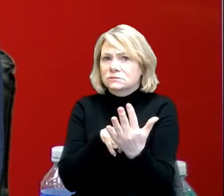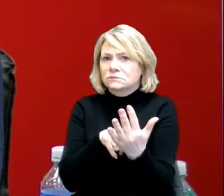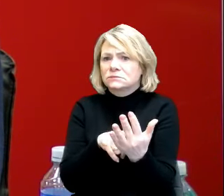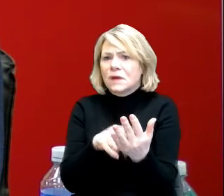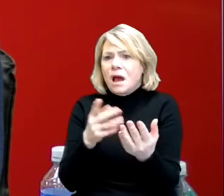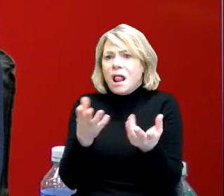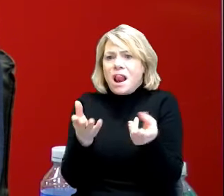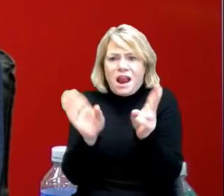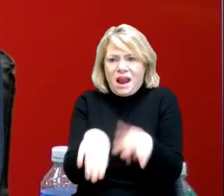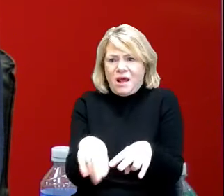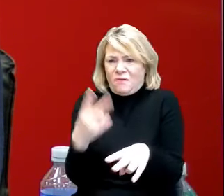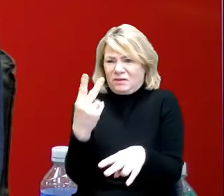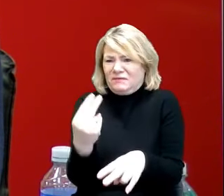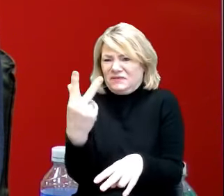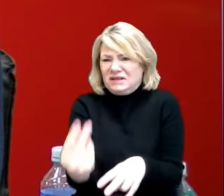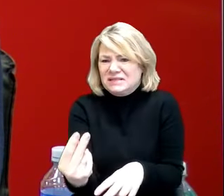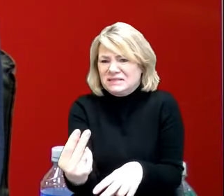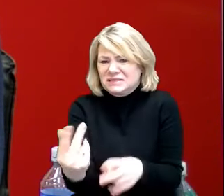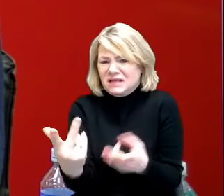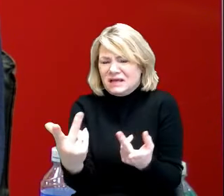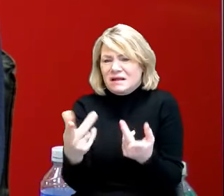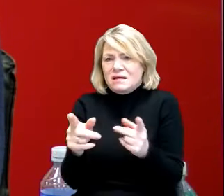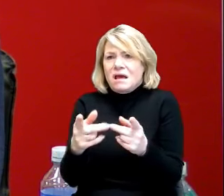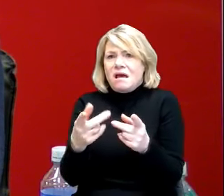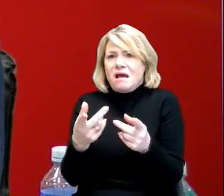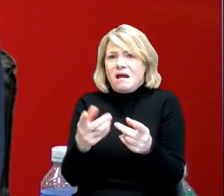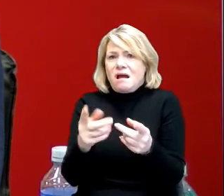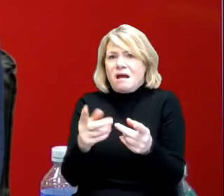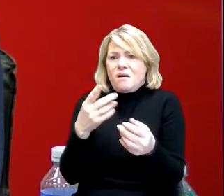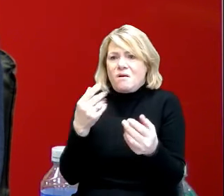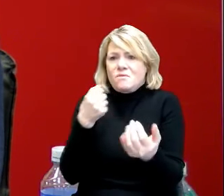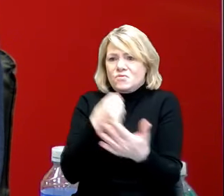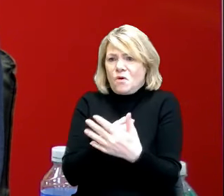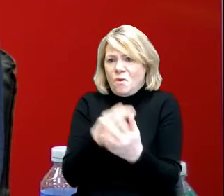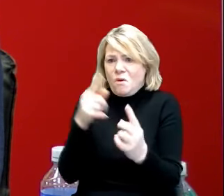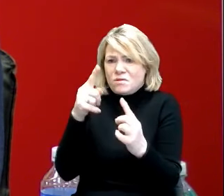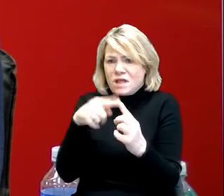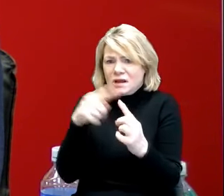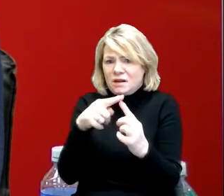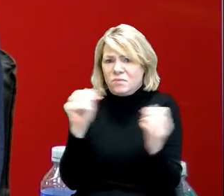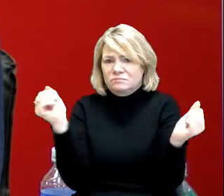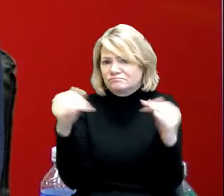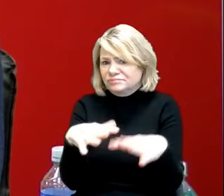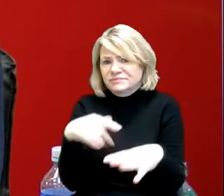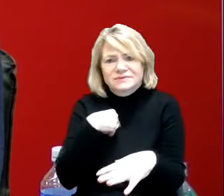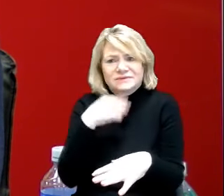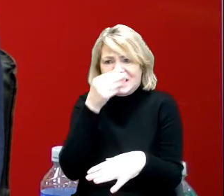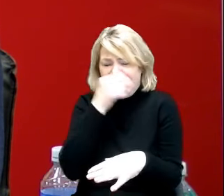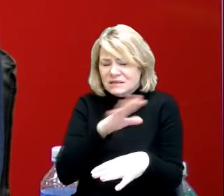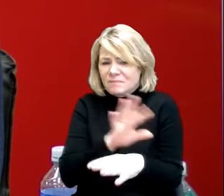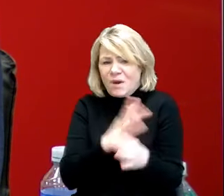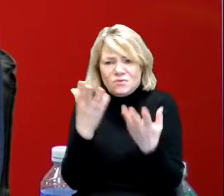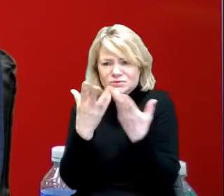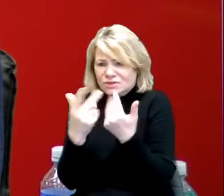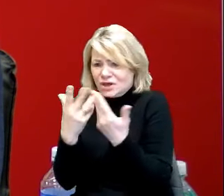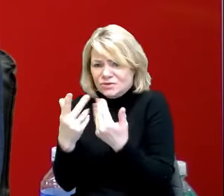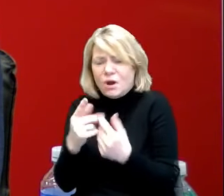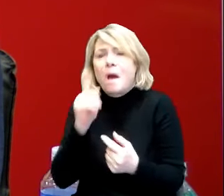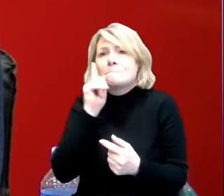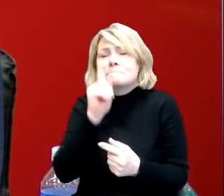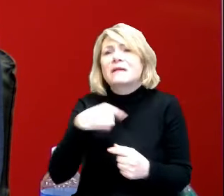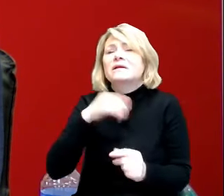galbūt tiksliau dar tiksliau suskaičiuoti būtų sunku bet noriu patikinti kad tai yra per praeitus metus